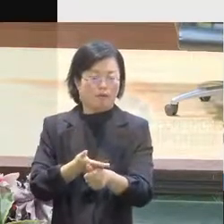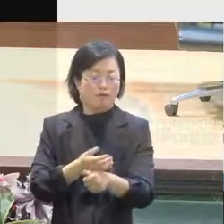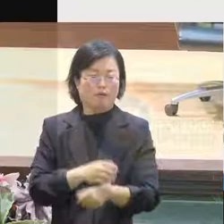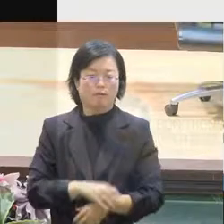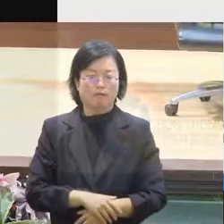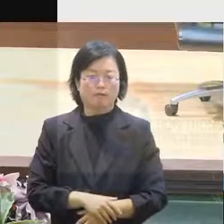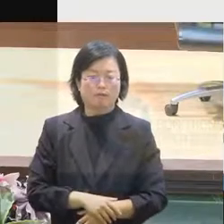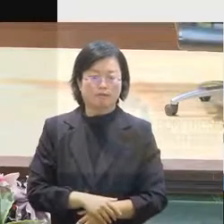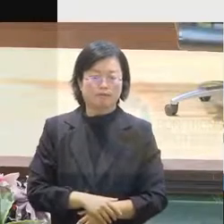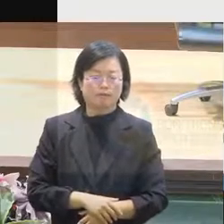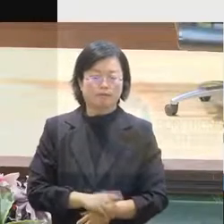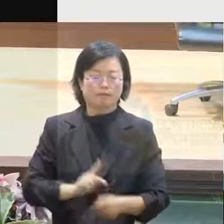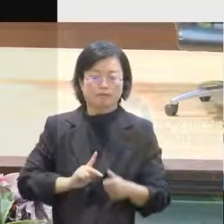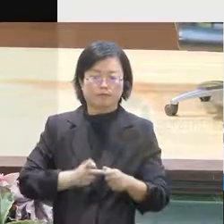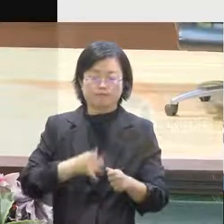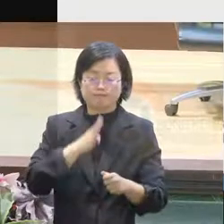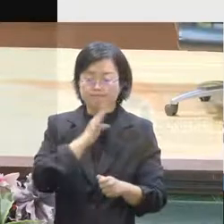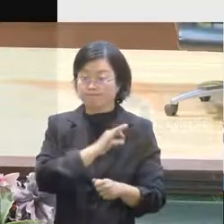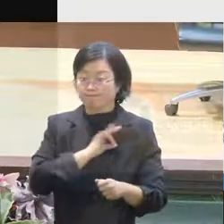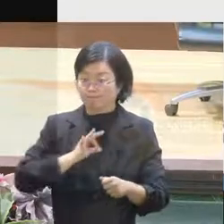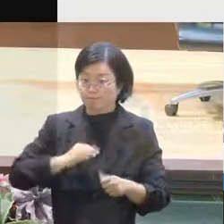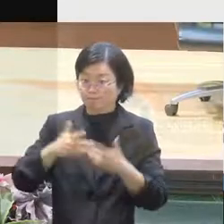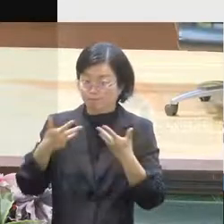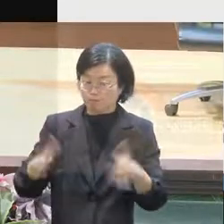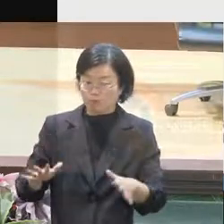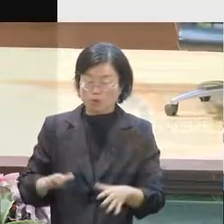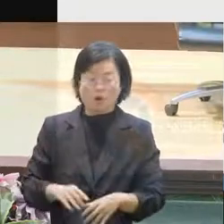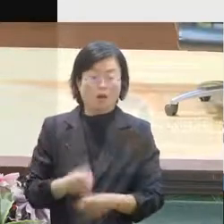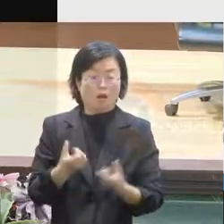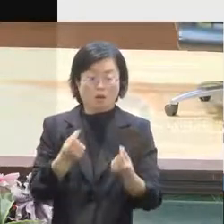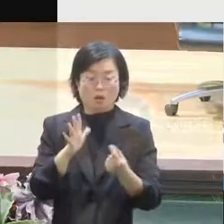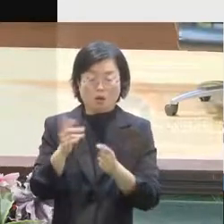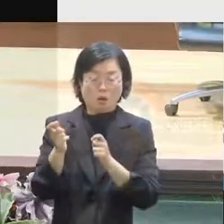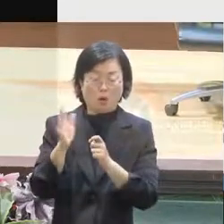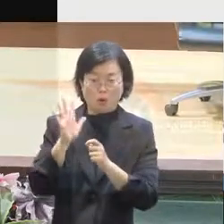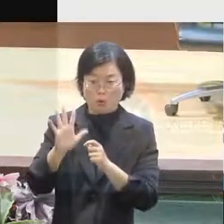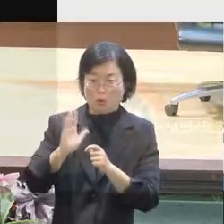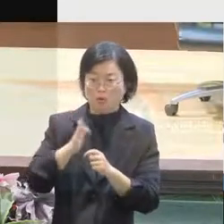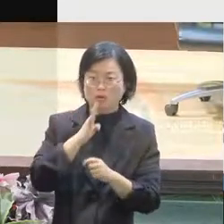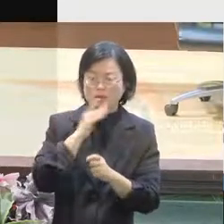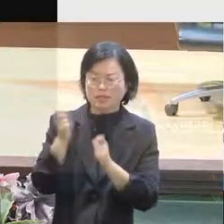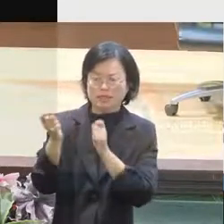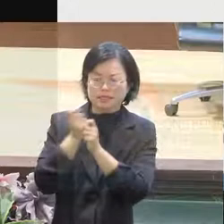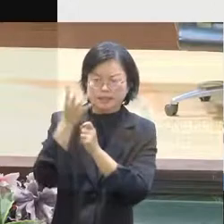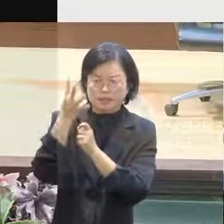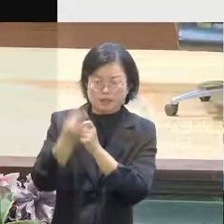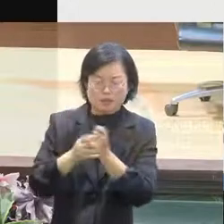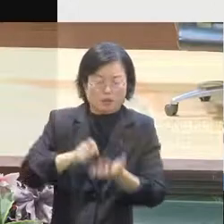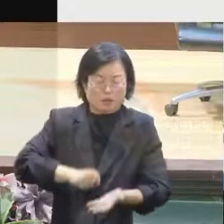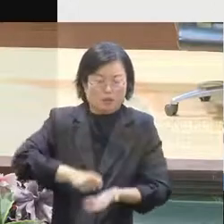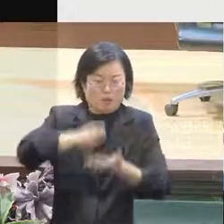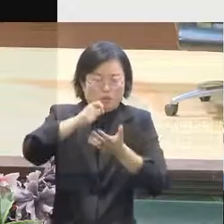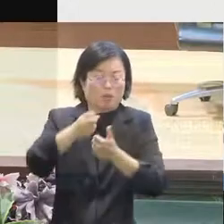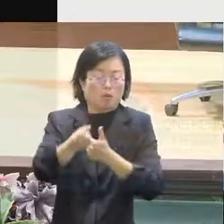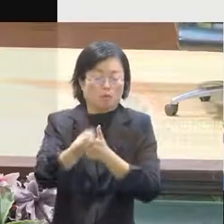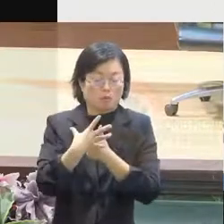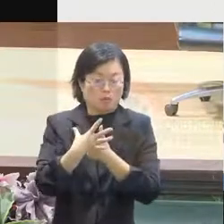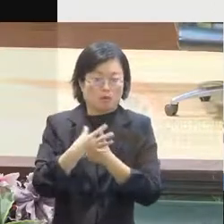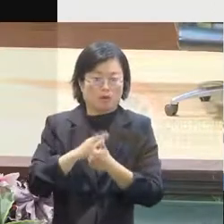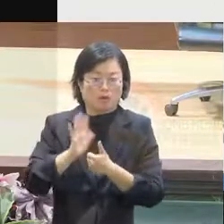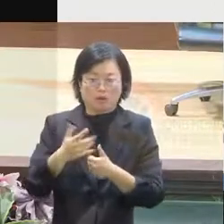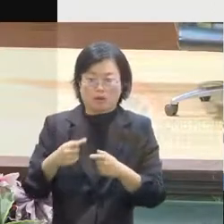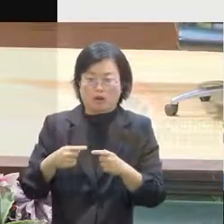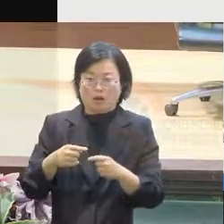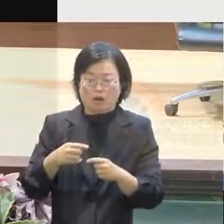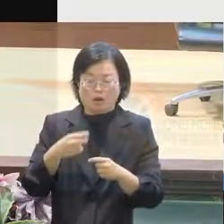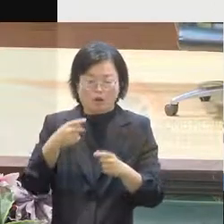积极倡议的比较多的。那么也有一些呢是近几年开始提出来，然后但是越来越多的人在关注的，